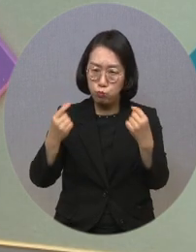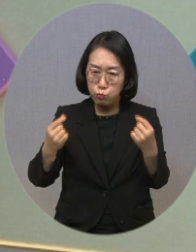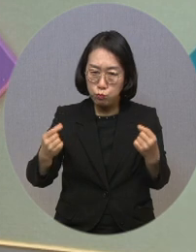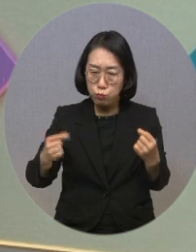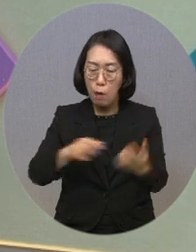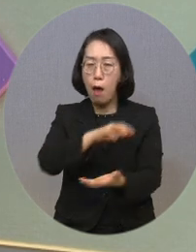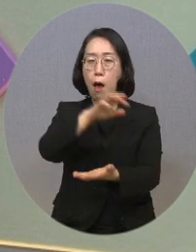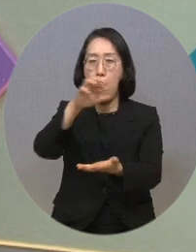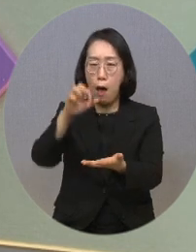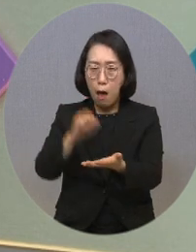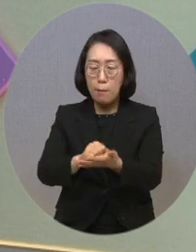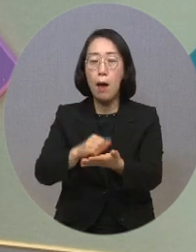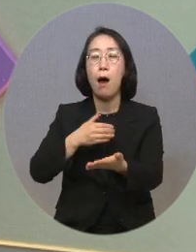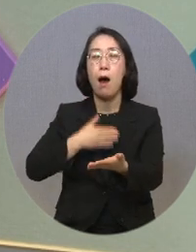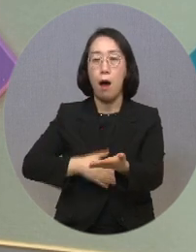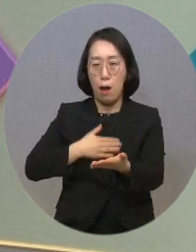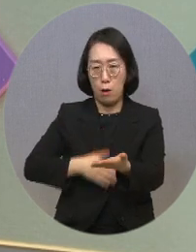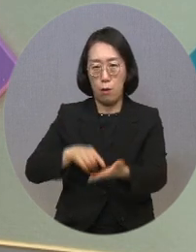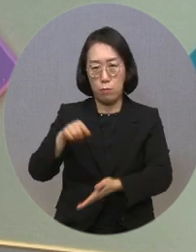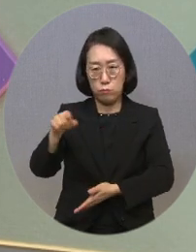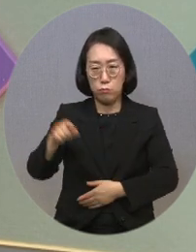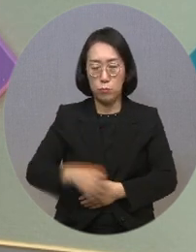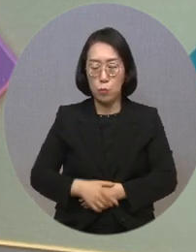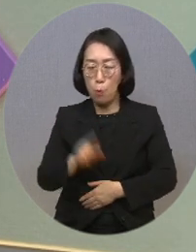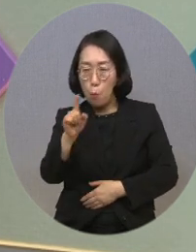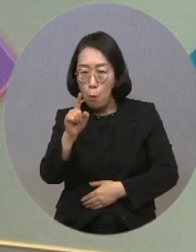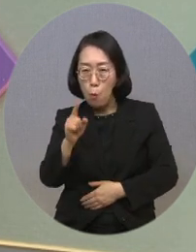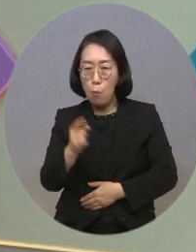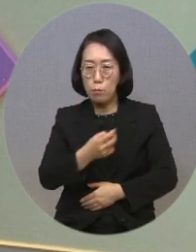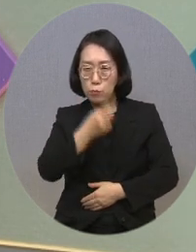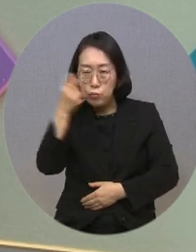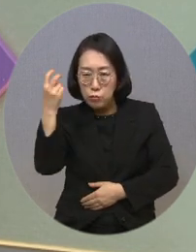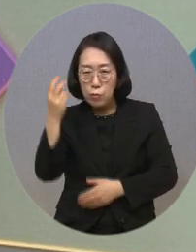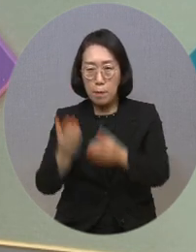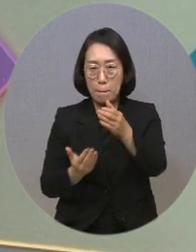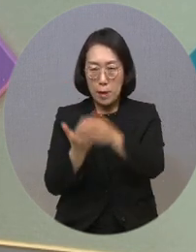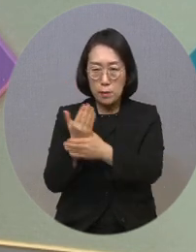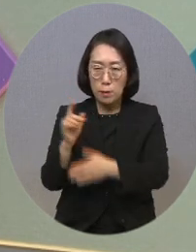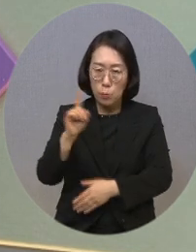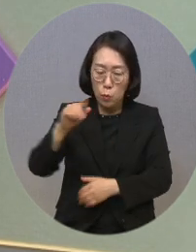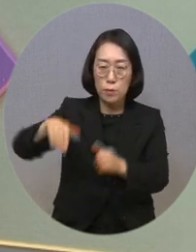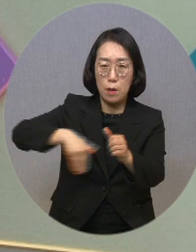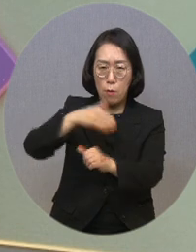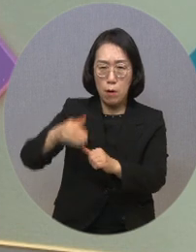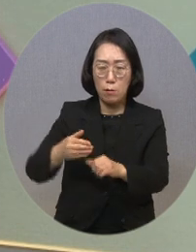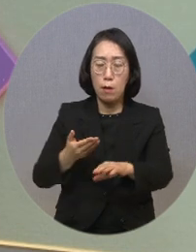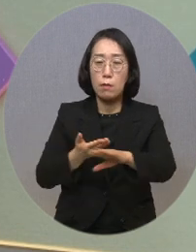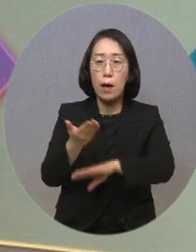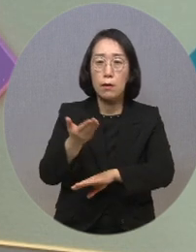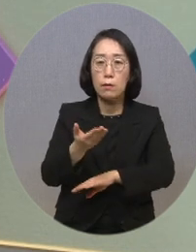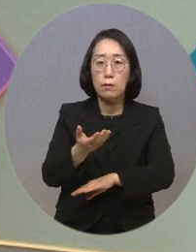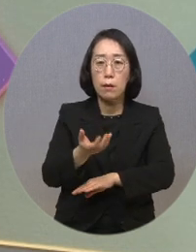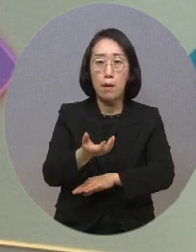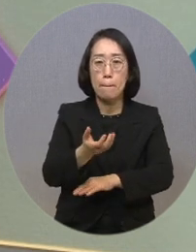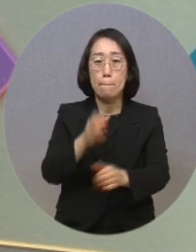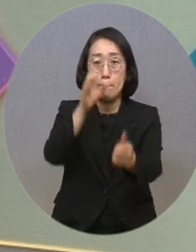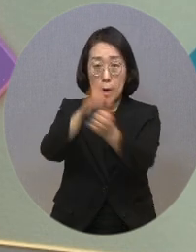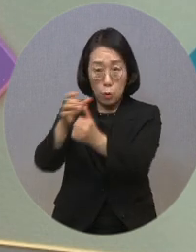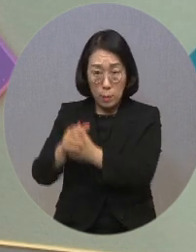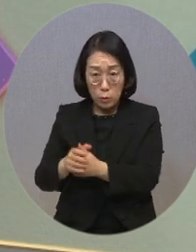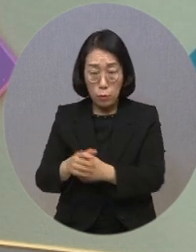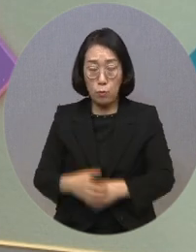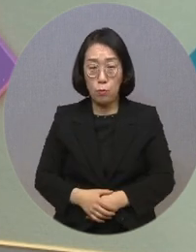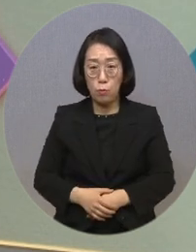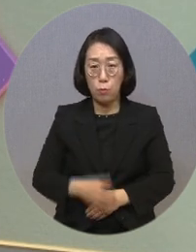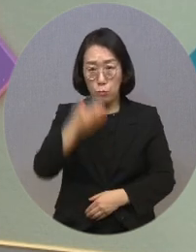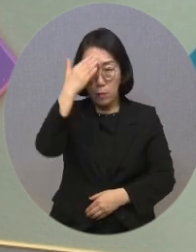사정을 잘 알아서 네. 사고 위험이 좀 낮을 수가 있는데 네. 자꾸 외주화를 많이 시켜주다 보니까 외부 업체가